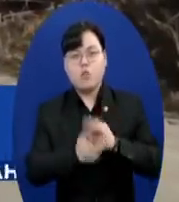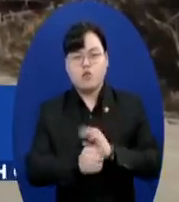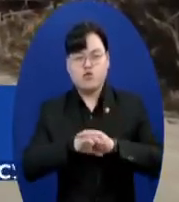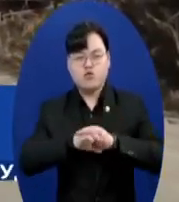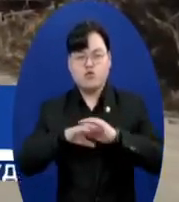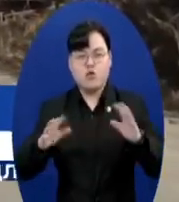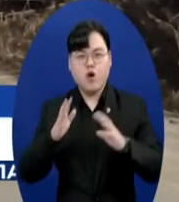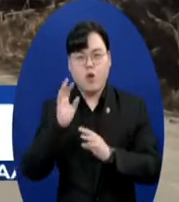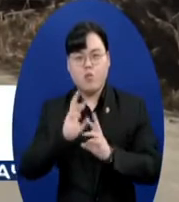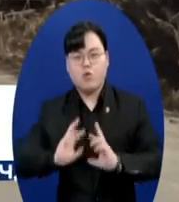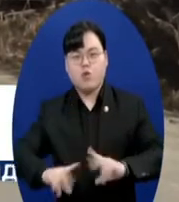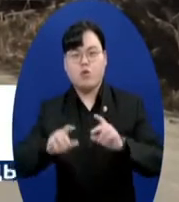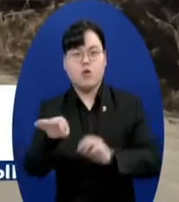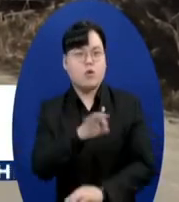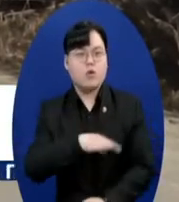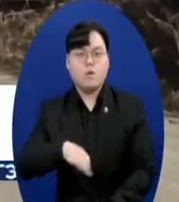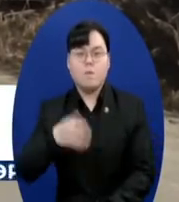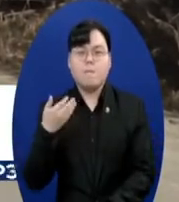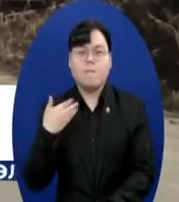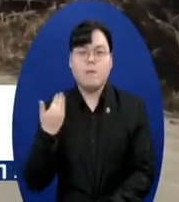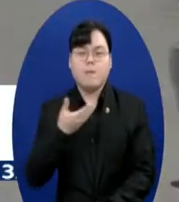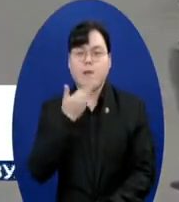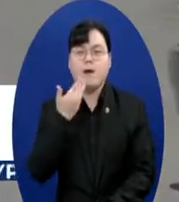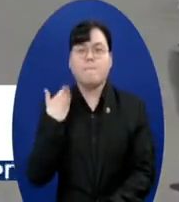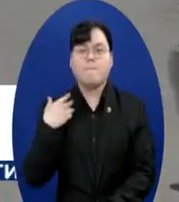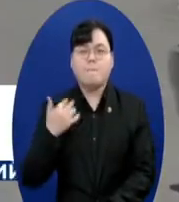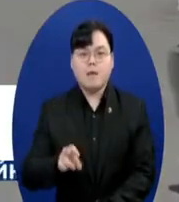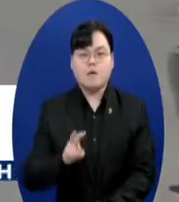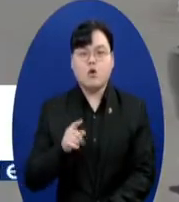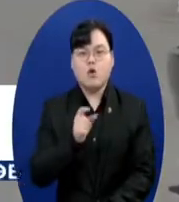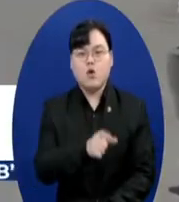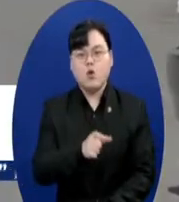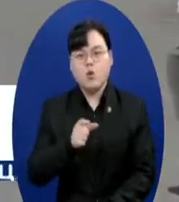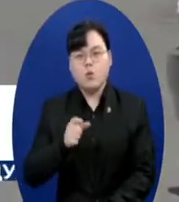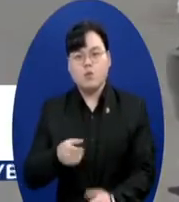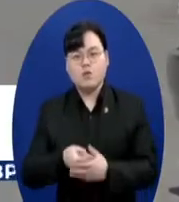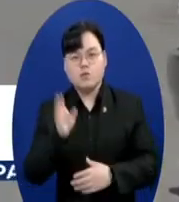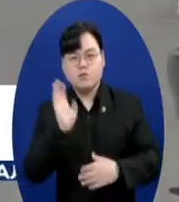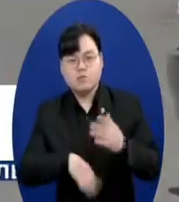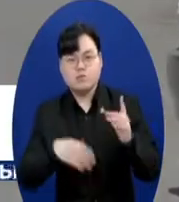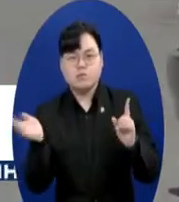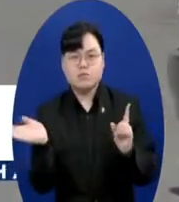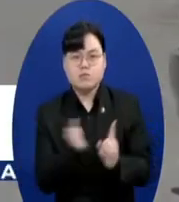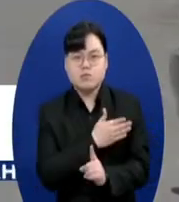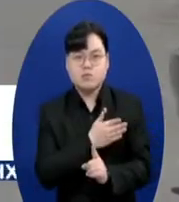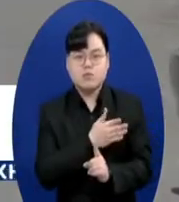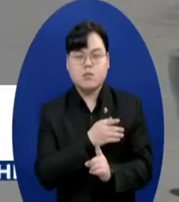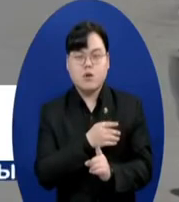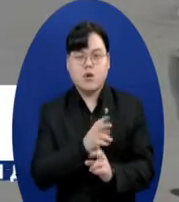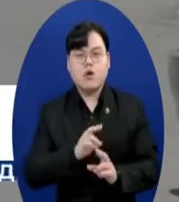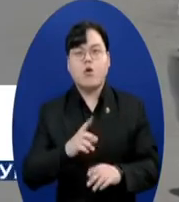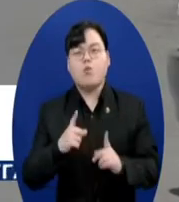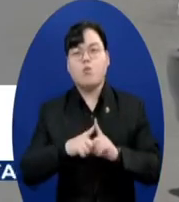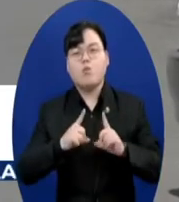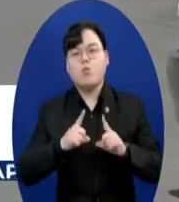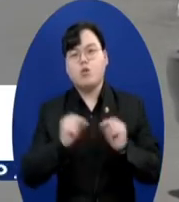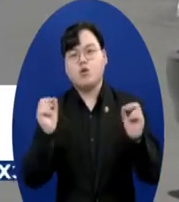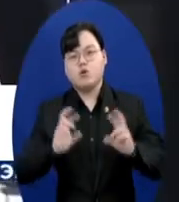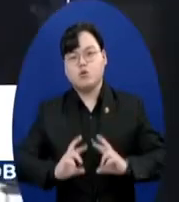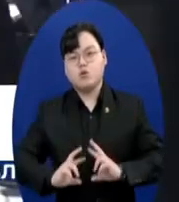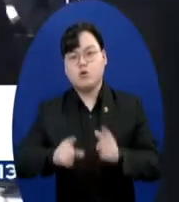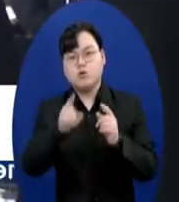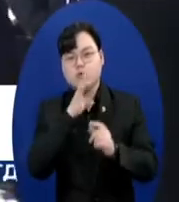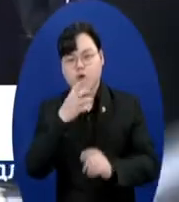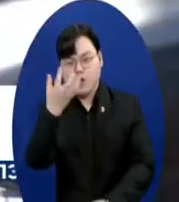бодлогын хэмжээний томоохон өөрчлөлт ороагүй байсан юм. Олон нийтийн дунд зөвхөн торгодог шийдэгдсэн ойлголтыг шинэ хуулиар өөрчилж заасан. Төр